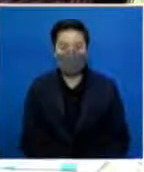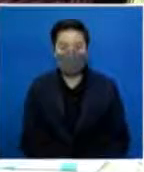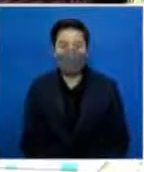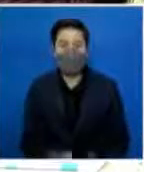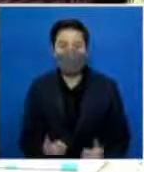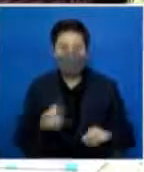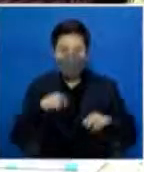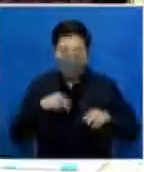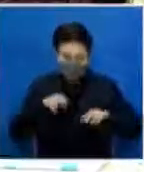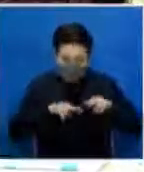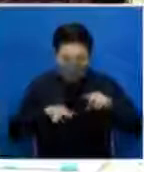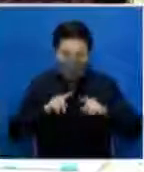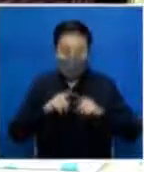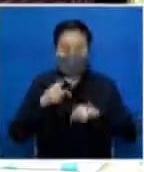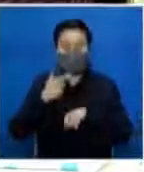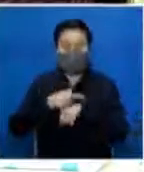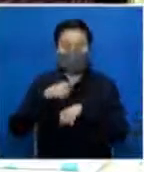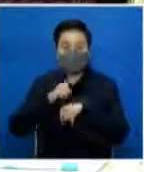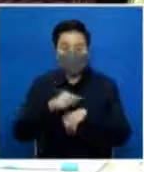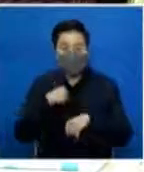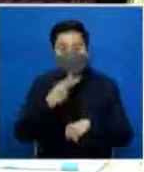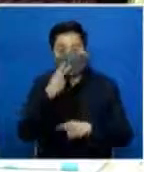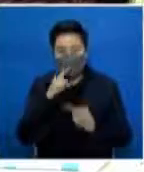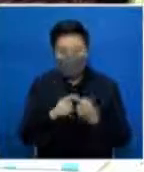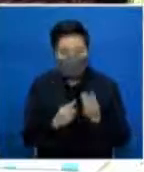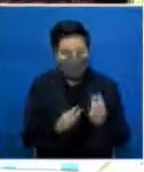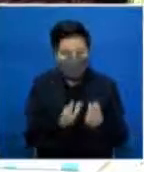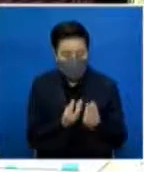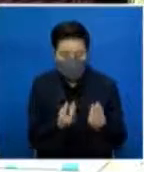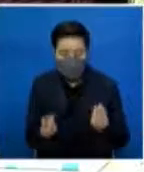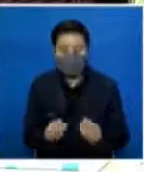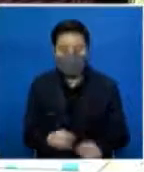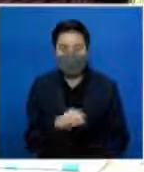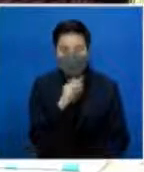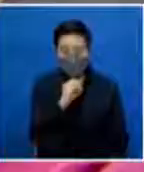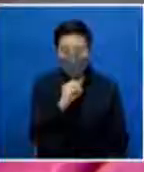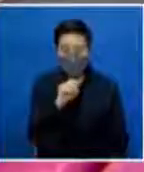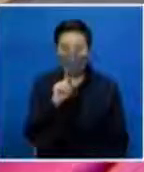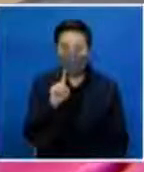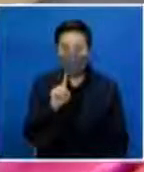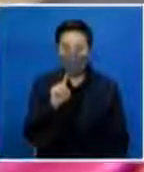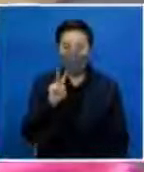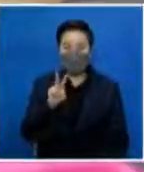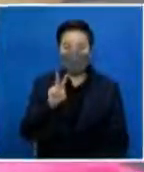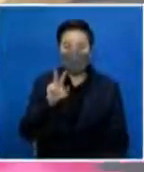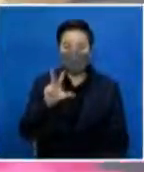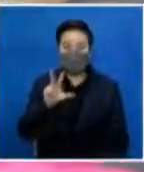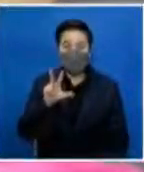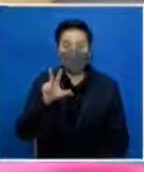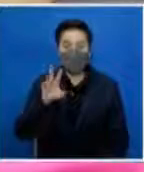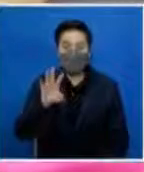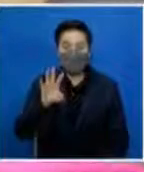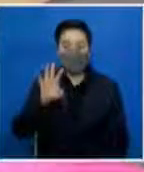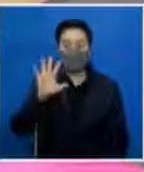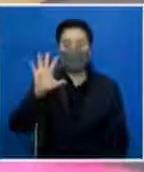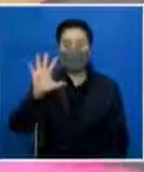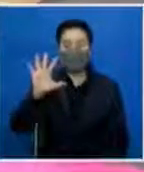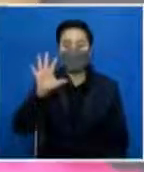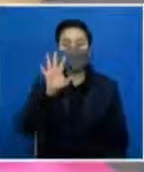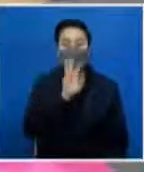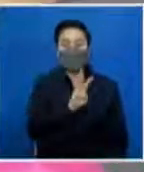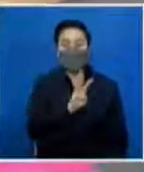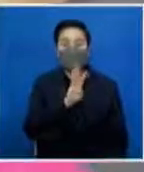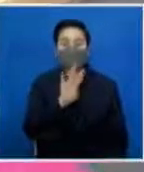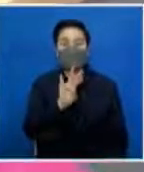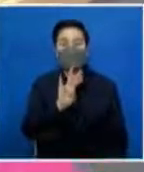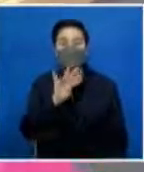ในการตรวจสอบนะคะประธานจะตรวจดูว่ามีหมายเลข0หมายเลข1 2 3 4 5 6